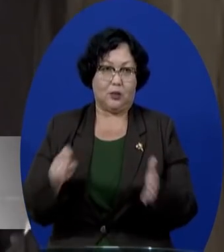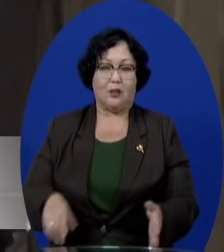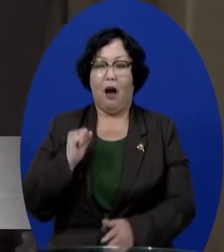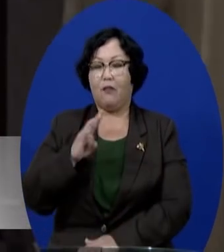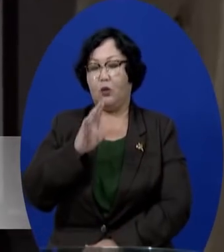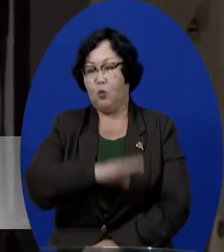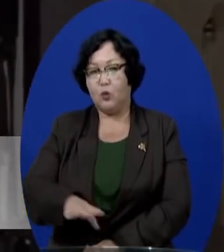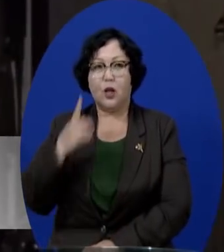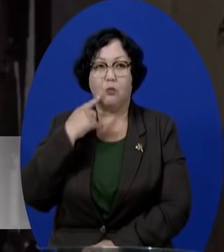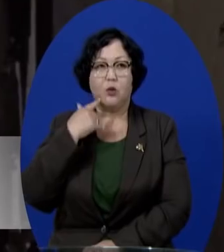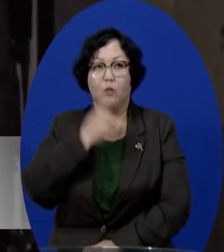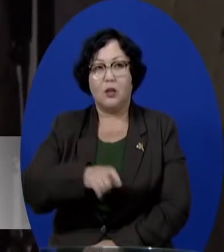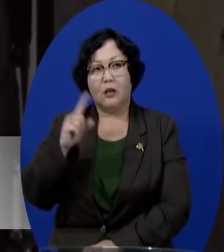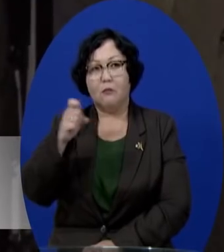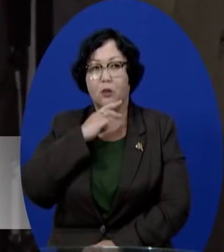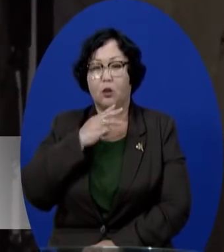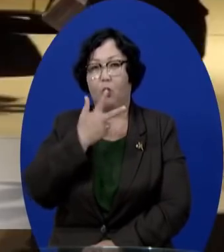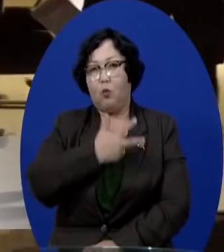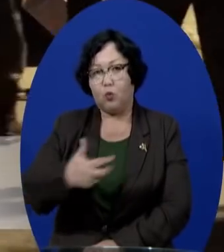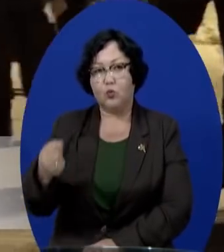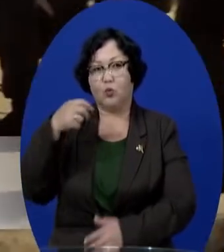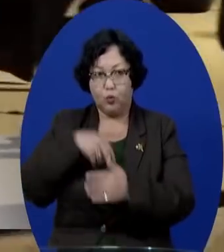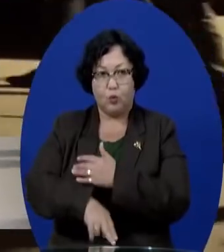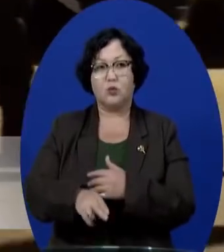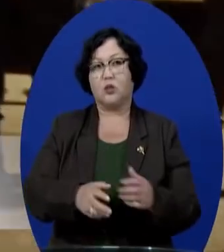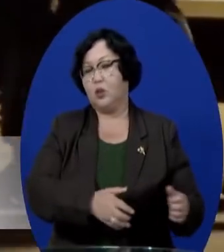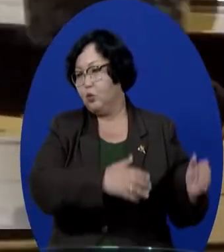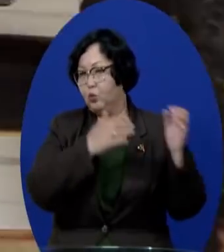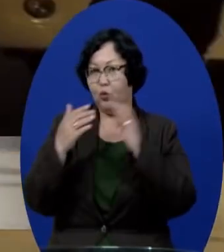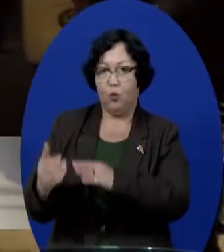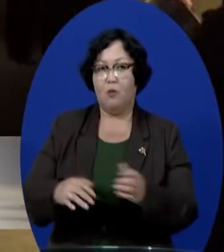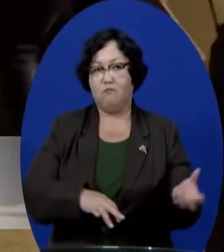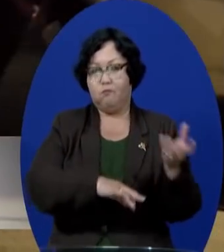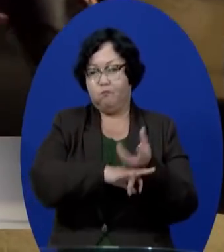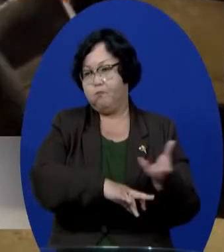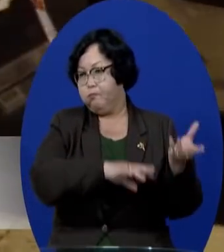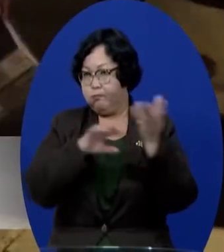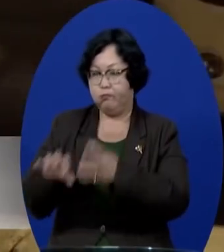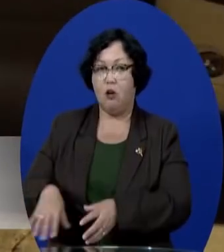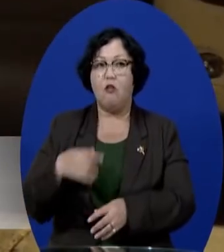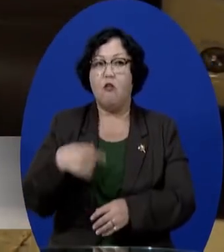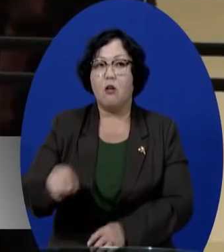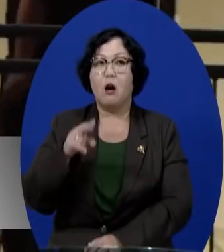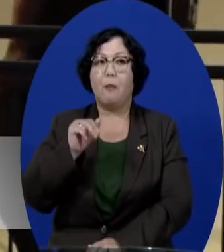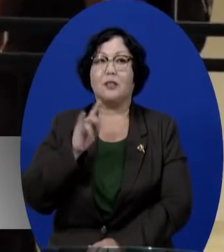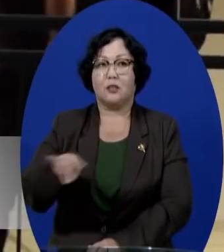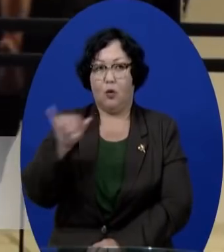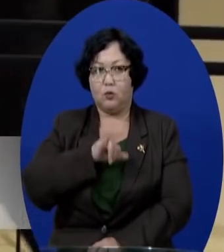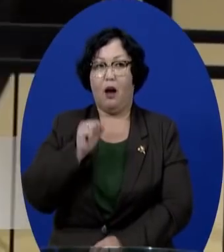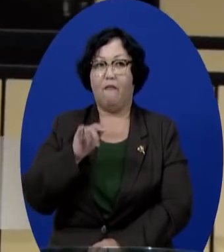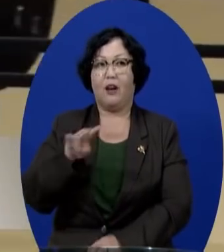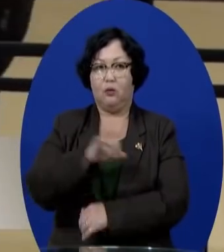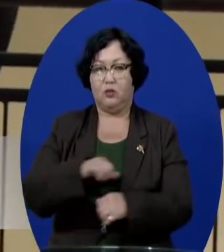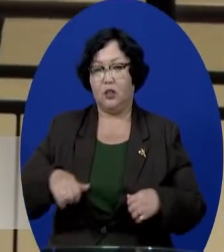эмэгтэйчүүд хэвлэл мэдээллийнхэн голдуу 300 орчим дүрвөгчийг нүүлгэн шилжүүлжээ. Мөн хөрш Пакистан улс руу Афган иргэд дүрвөж очисоор